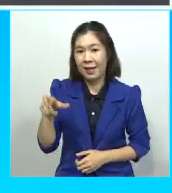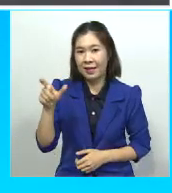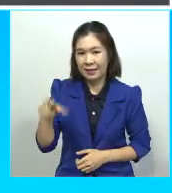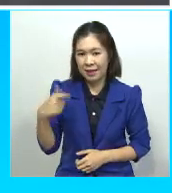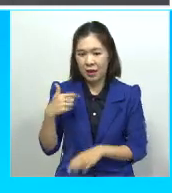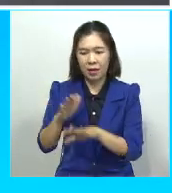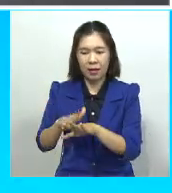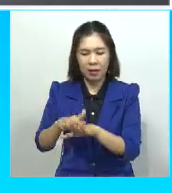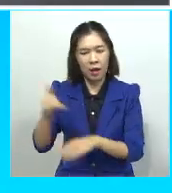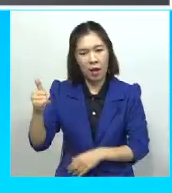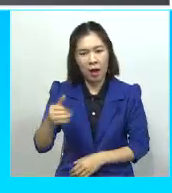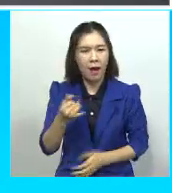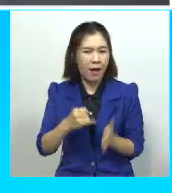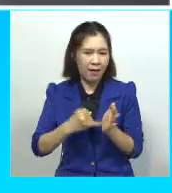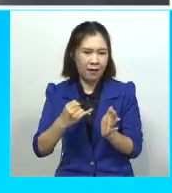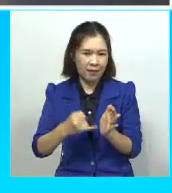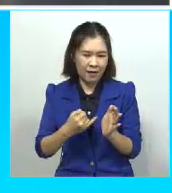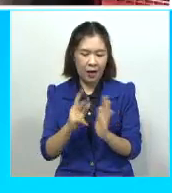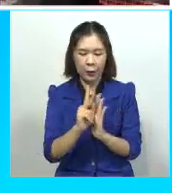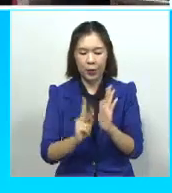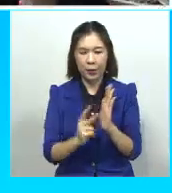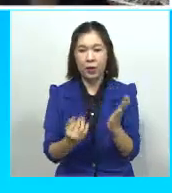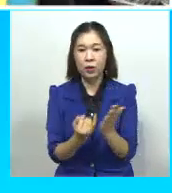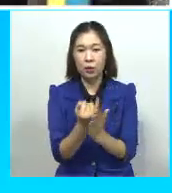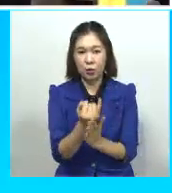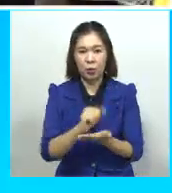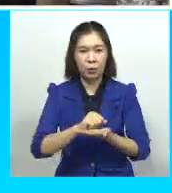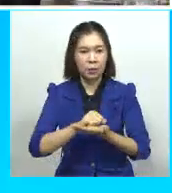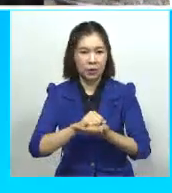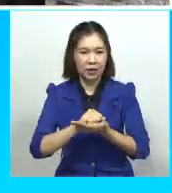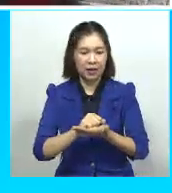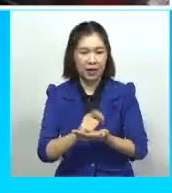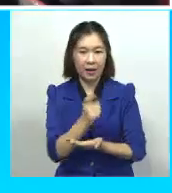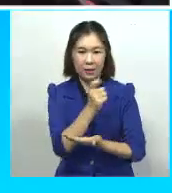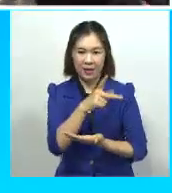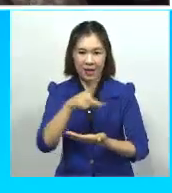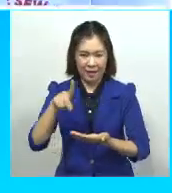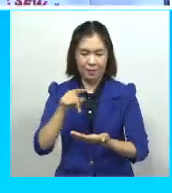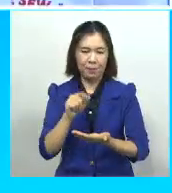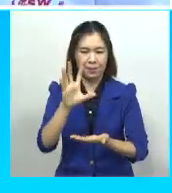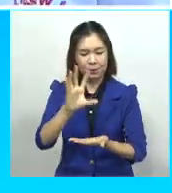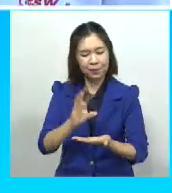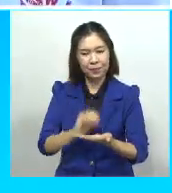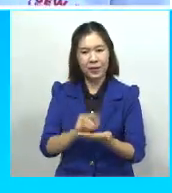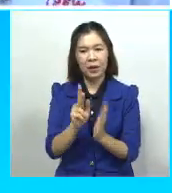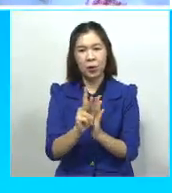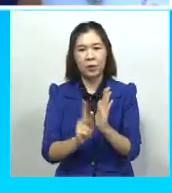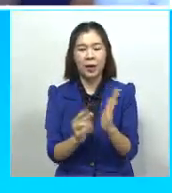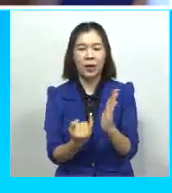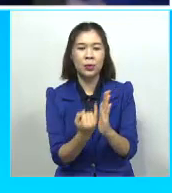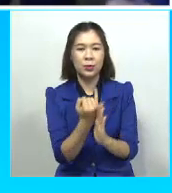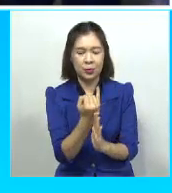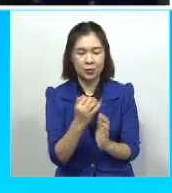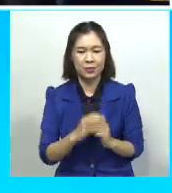เรียกง่ายถูกกฎหมายนะครับโดยทำรถส่วนตัวที่มาให้บริการจากแอปพลิเคชันให้ถูกกฎหมายรวมถึงจะมี City